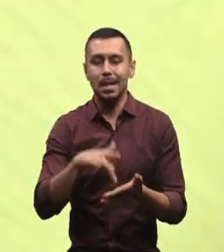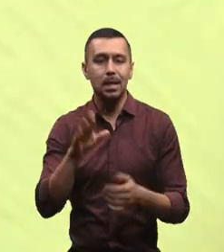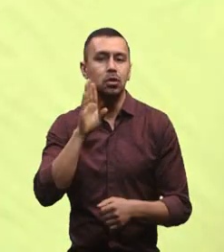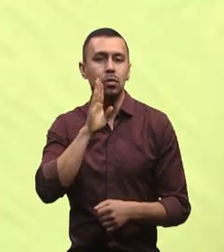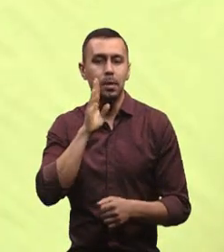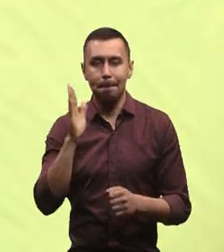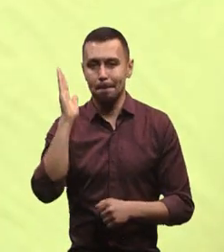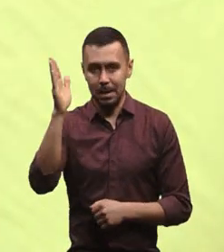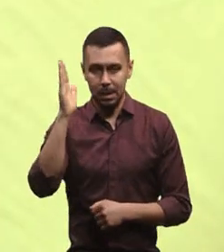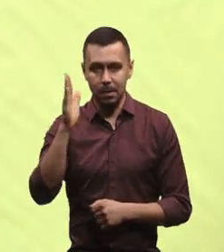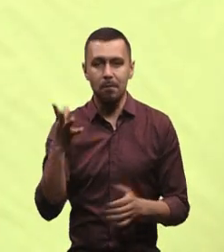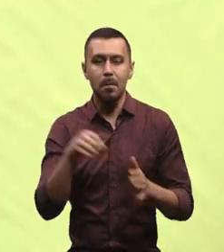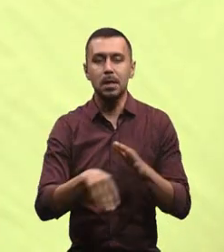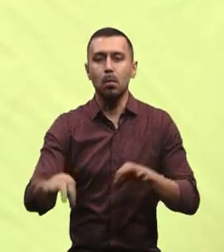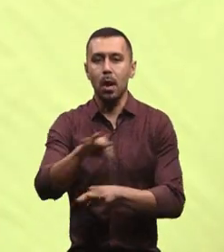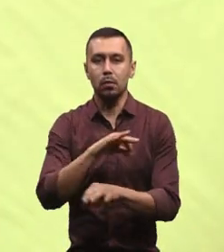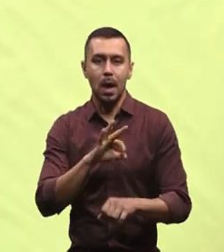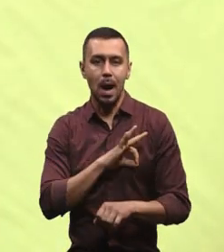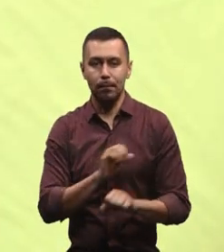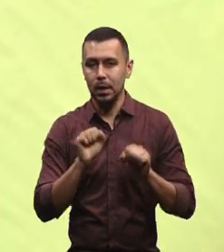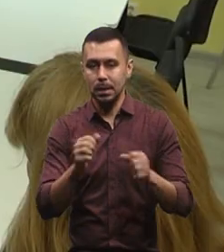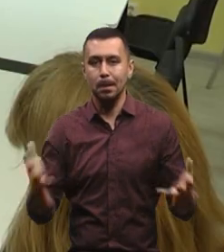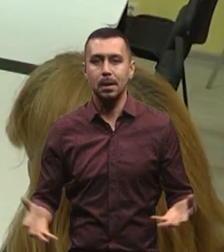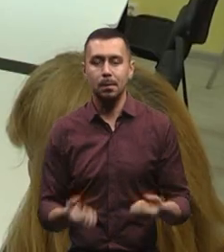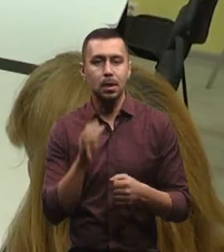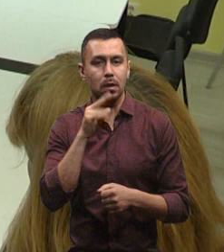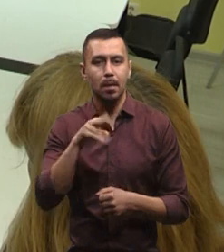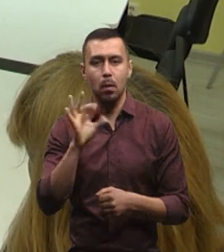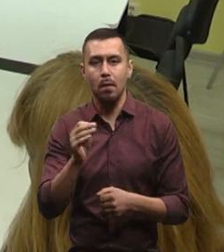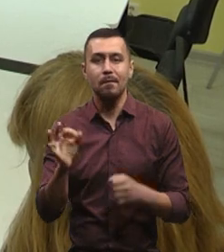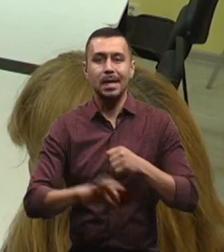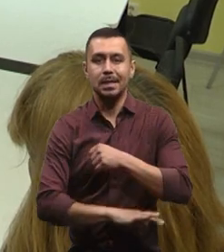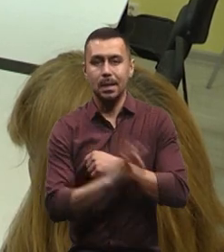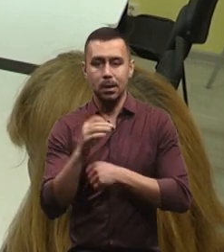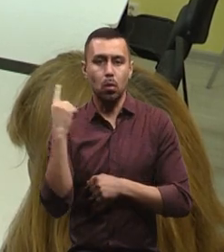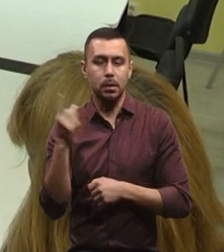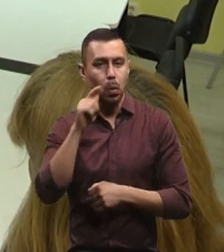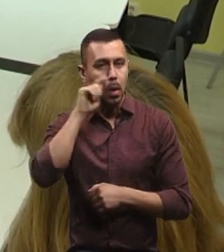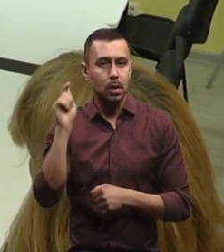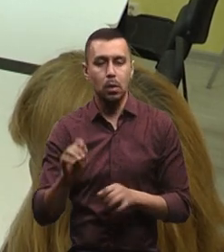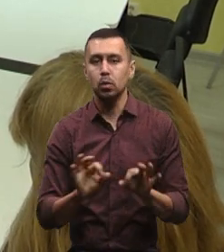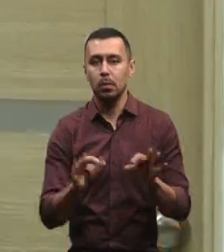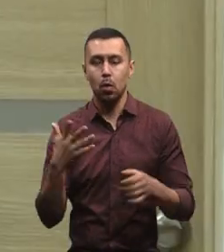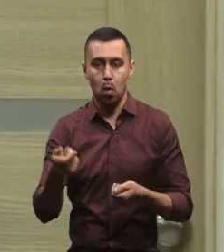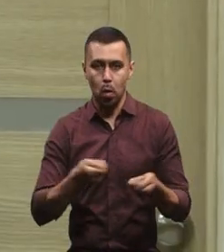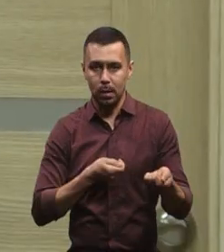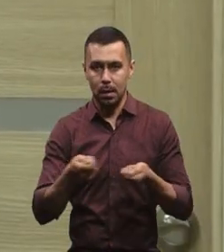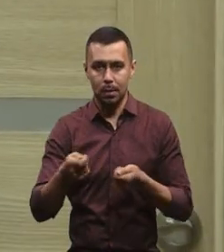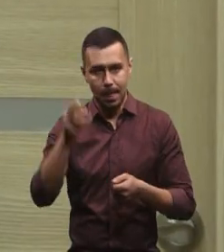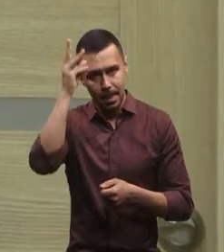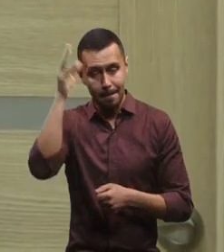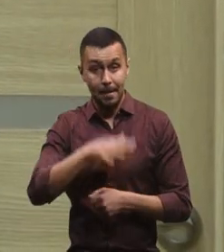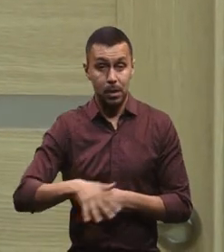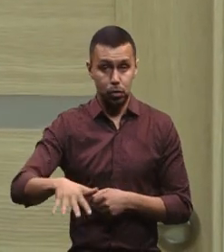жіночі перспективи» в межах проєкту «Адвокаційна підтримка жінок ВПО у західних областях України». Розповіла його координаторка на